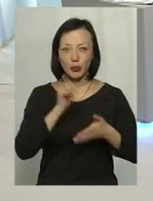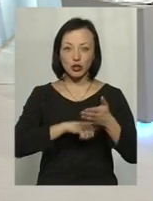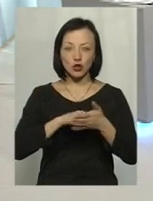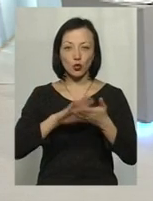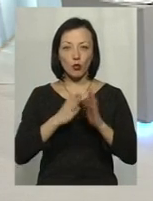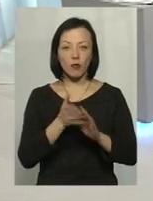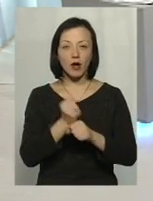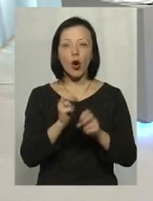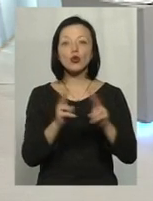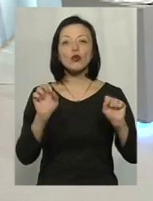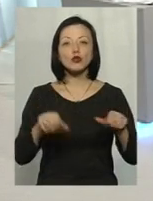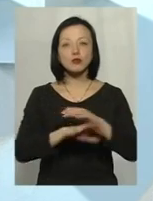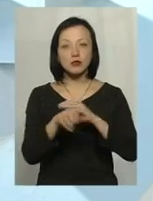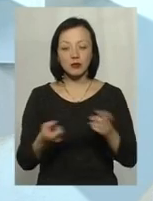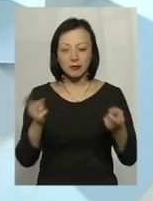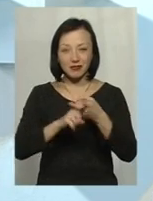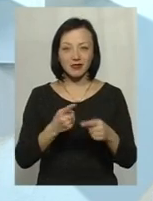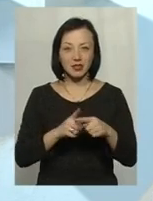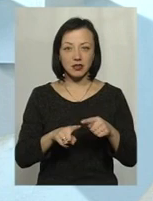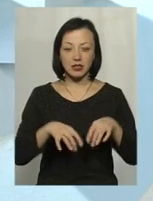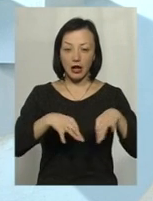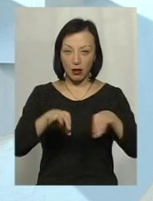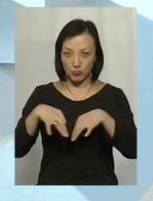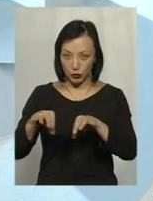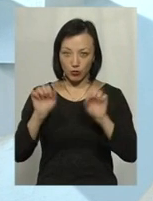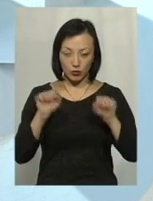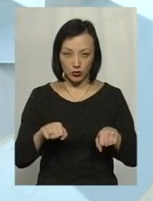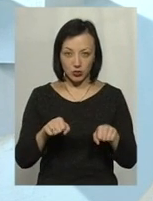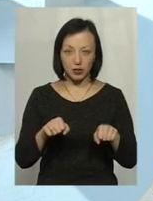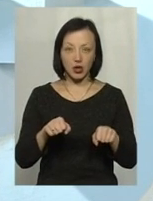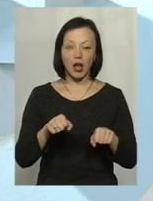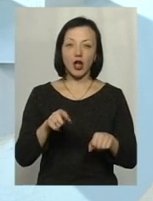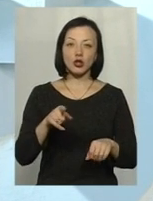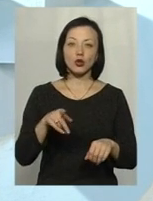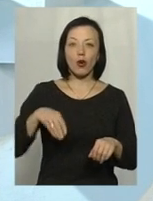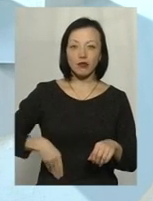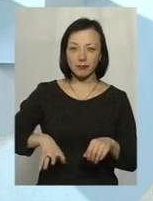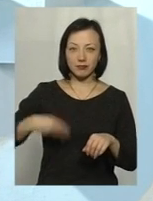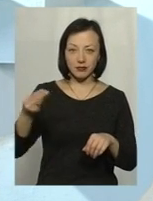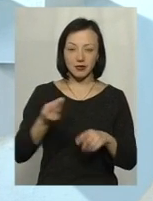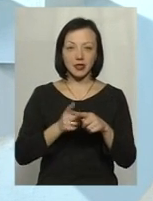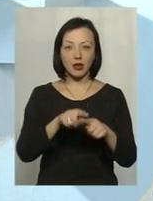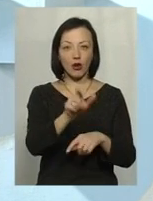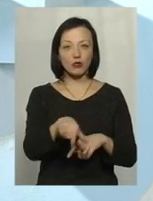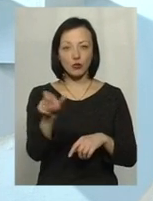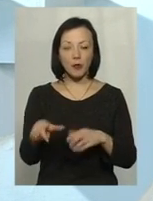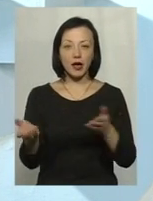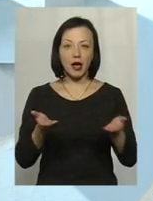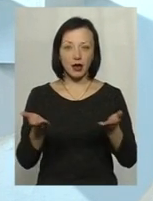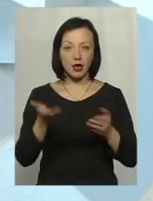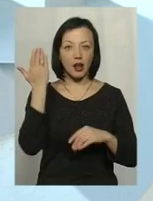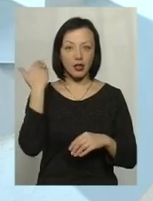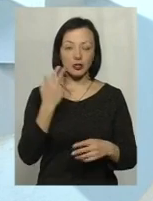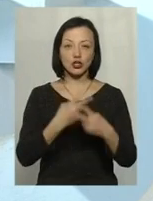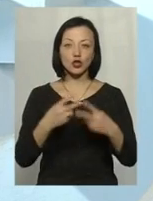і розуміємо, хто може бути причетний до крадіжок з транспортних засобів, до кишенькових крадіжок. Це в основному особи, які